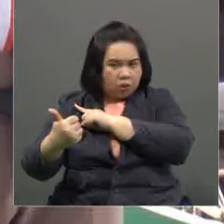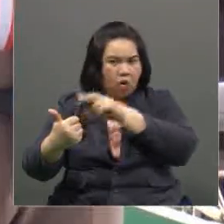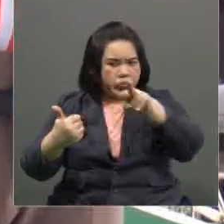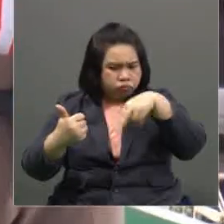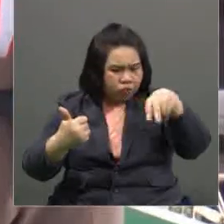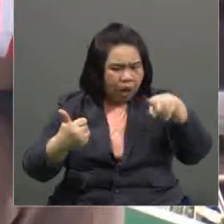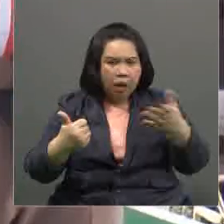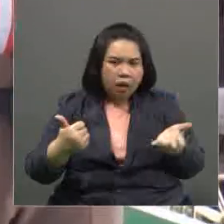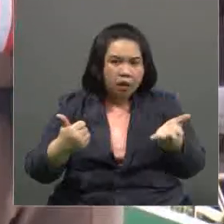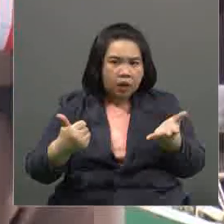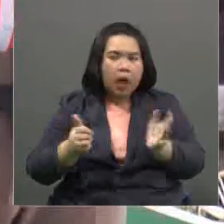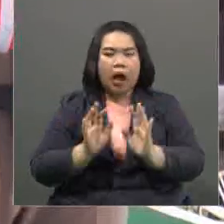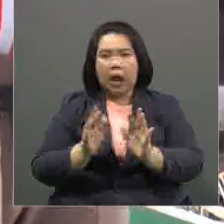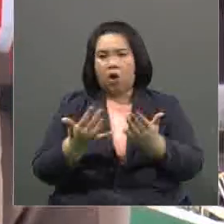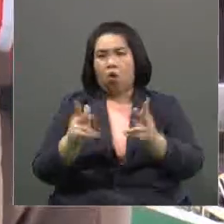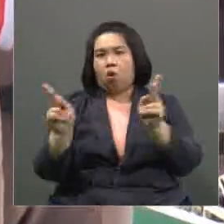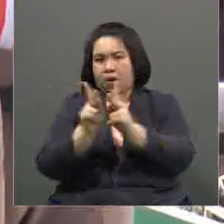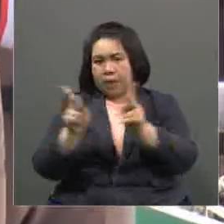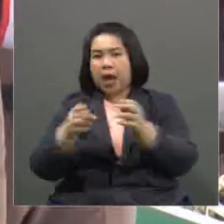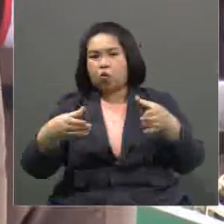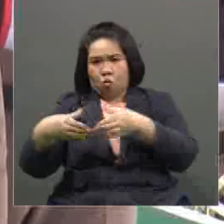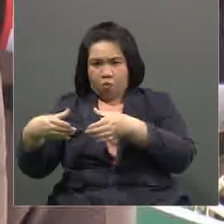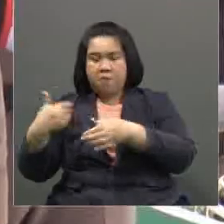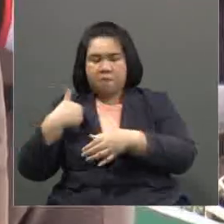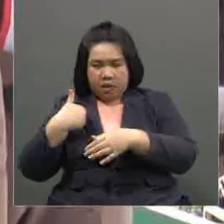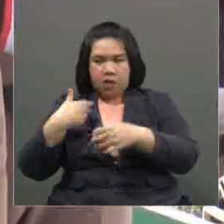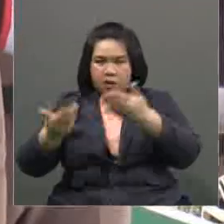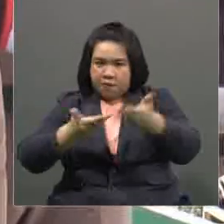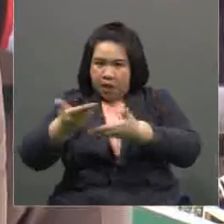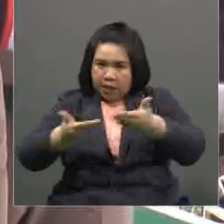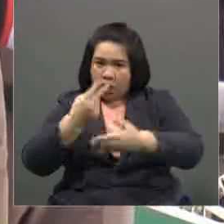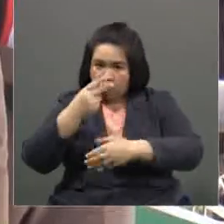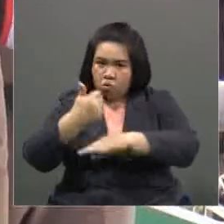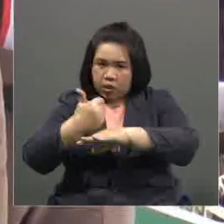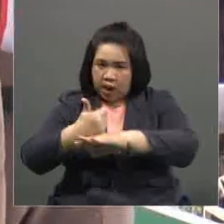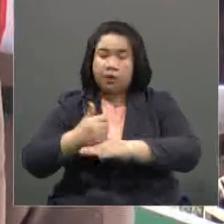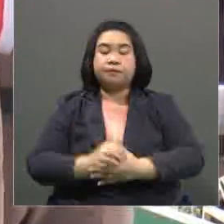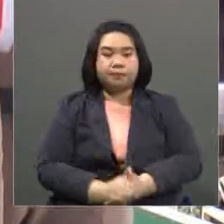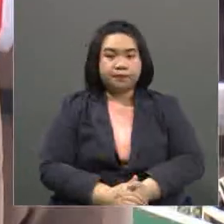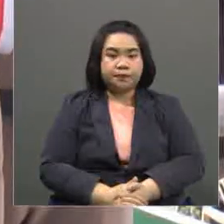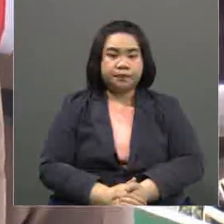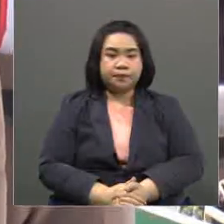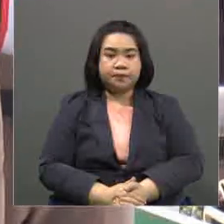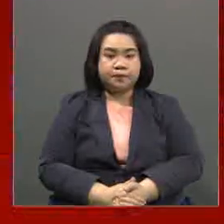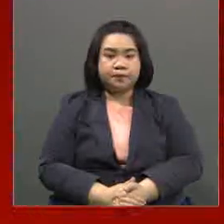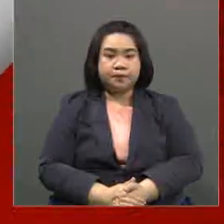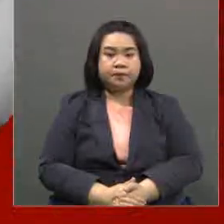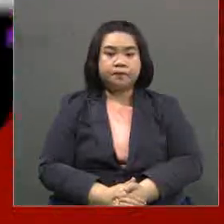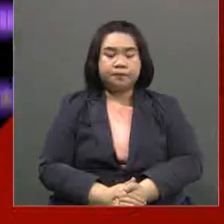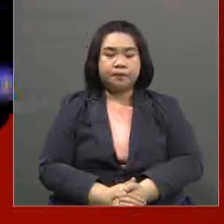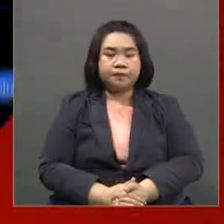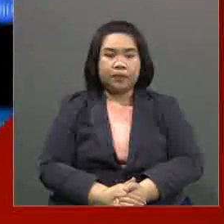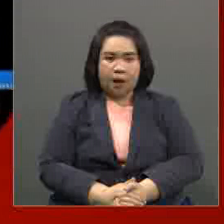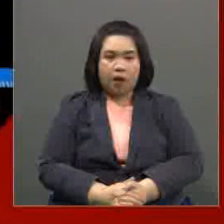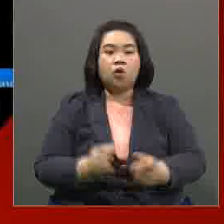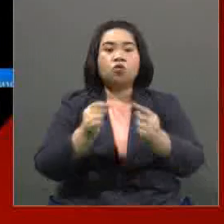ท่านคบัญชาตรงนี้ก็จะตั้งกรรมการอีกส่วนนึงนะครับพิจารณาทันต่อไปขณะที่เพจ